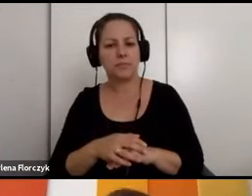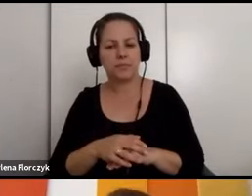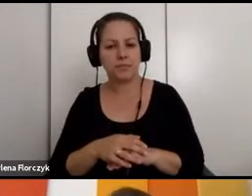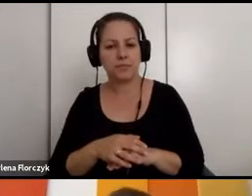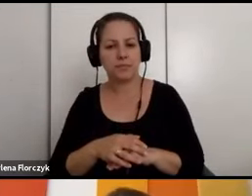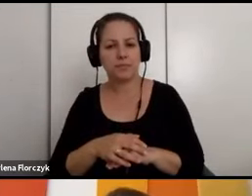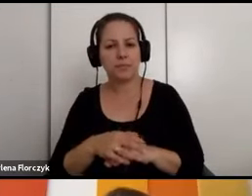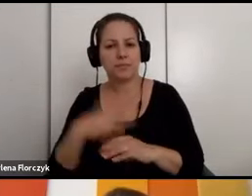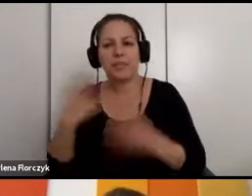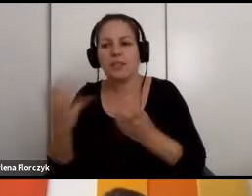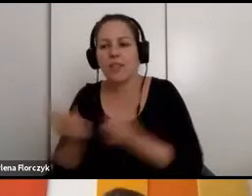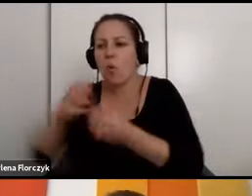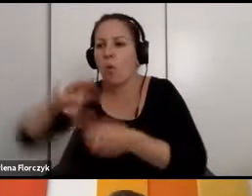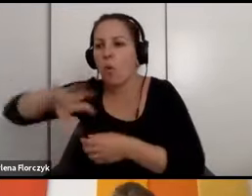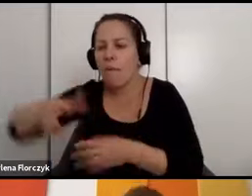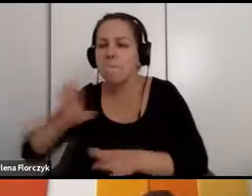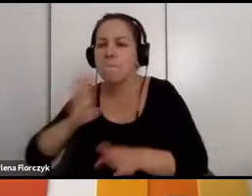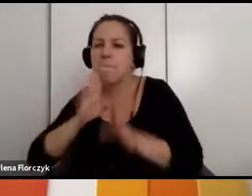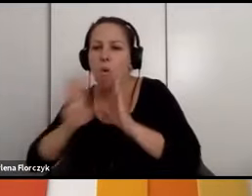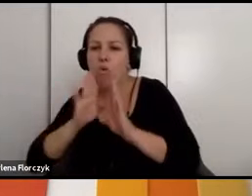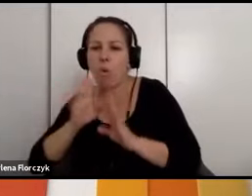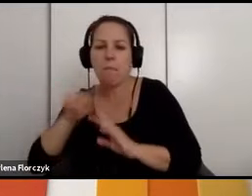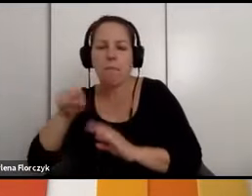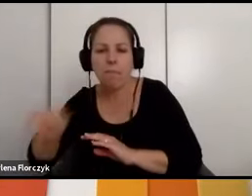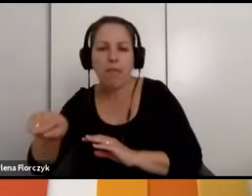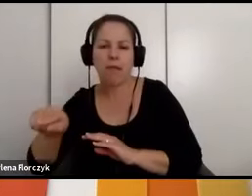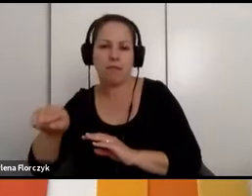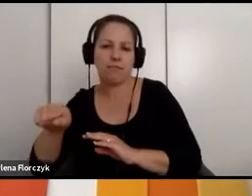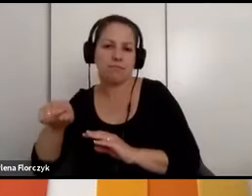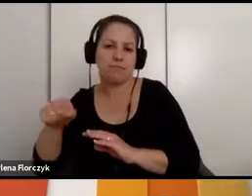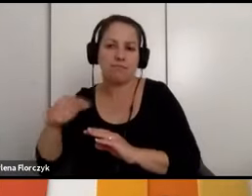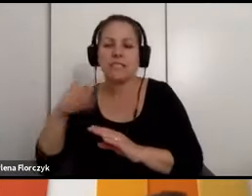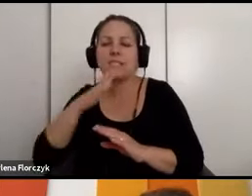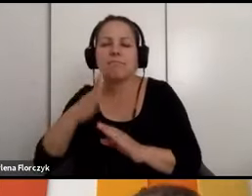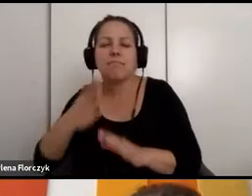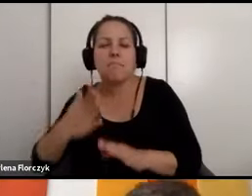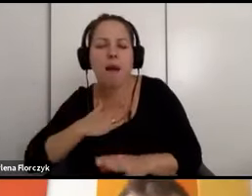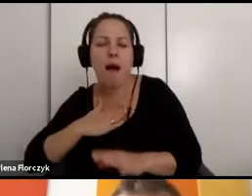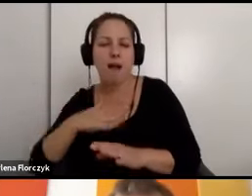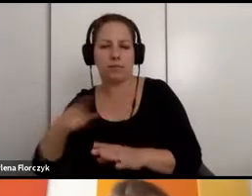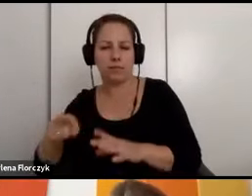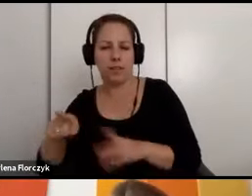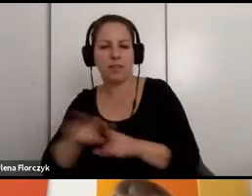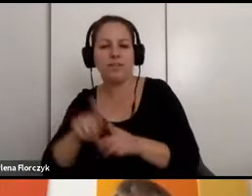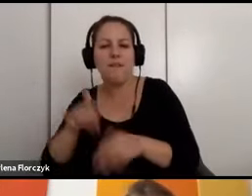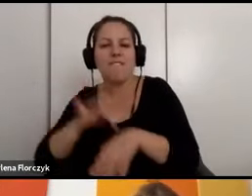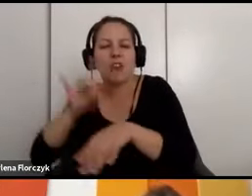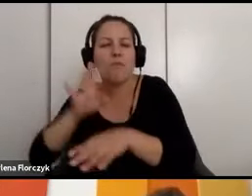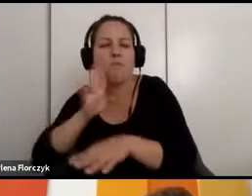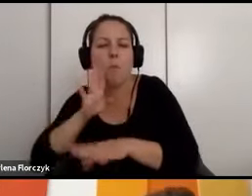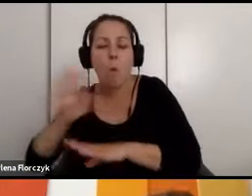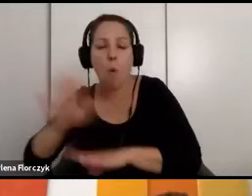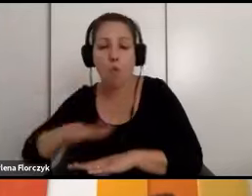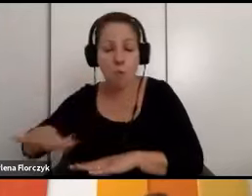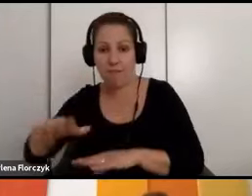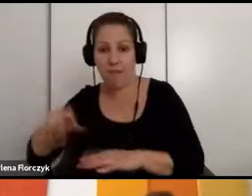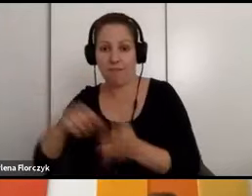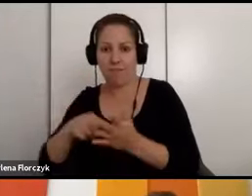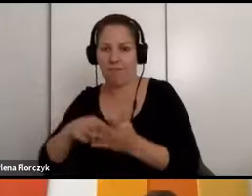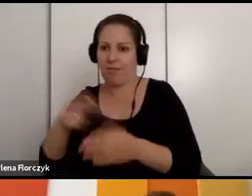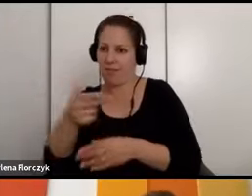w których znajduję grupę osób podobnych mi, o podobnych takich zamiłowaniach i też podobnej wrażliwości. I myślę, że też ten